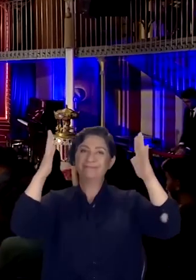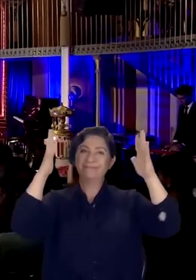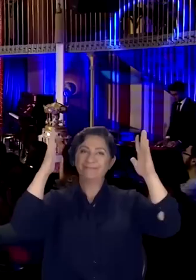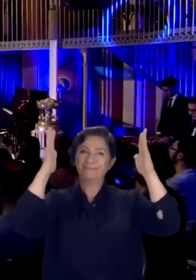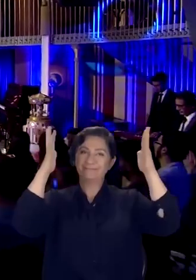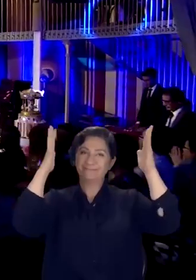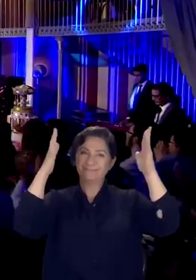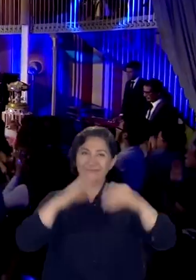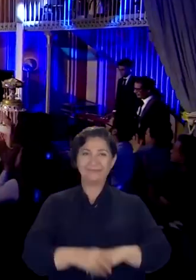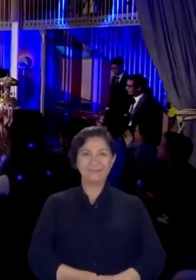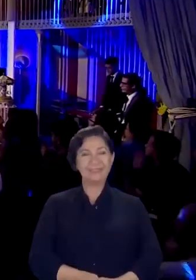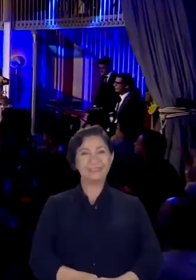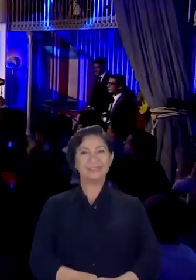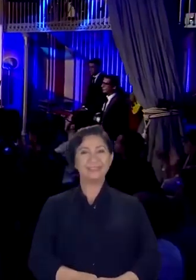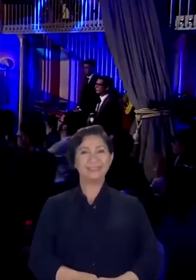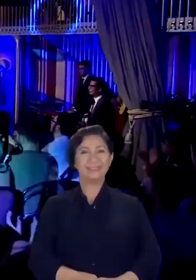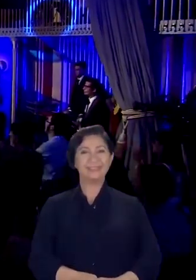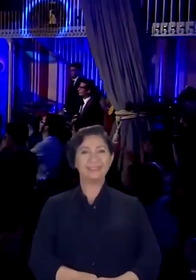Yasin Sakallıoğlu.